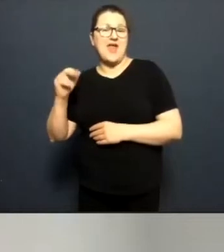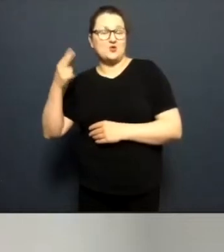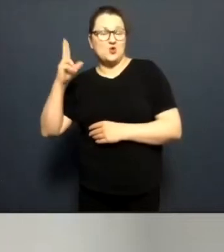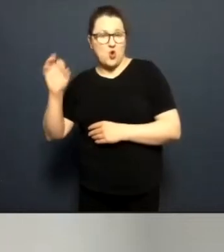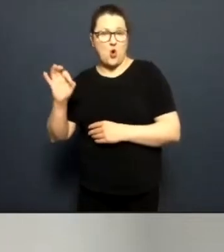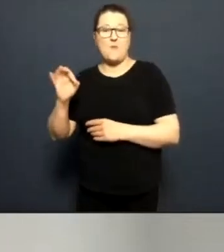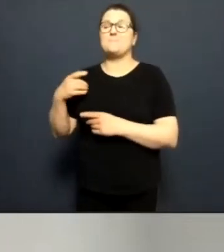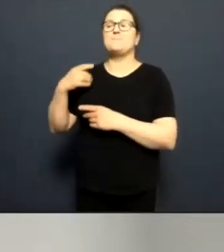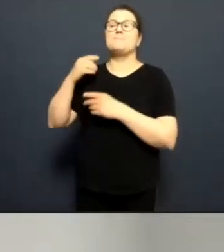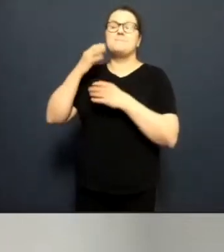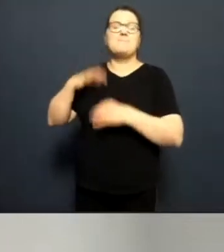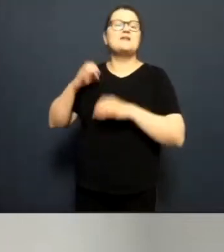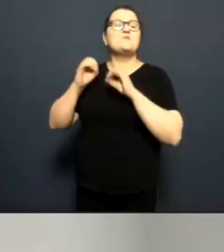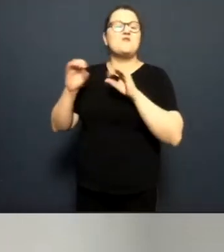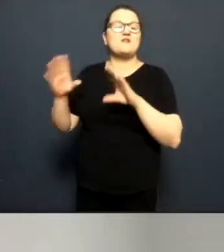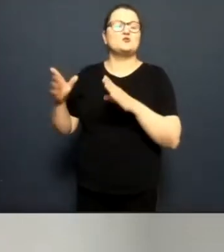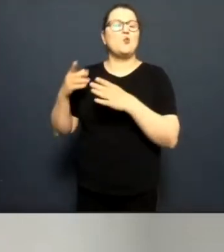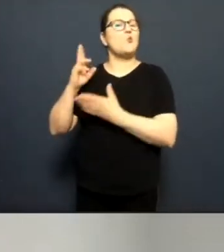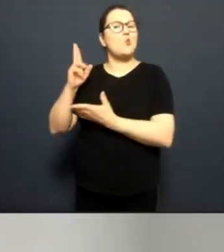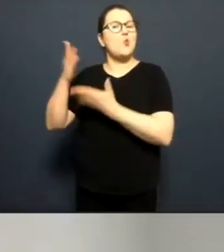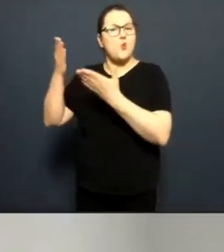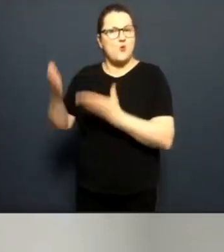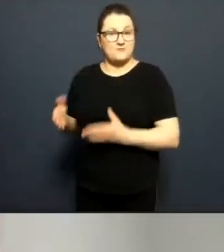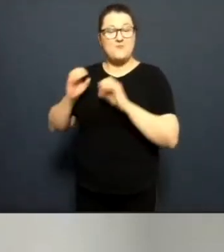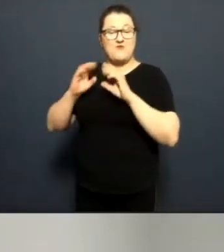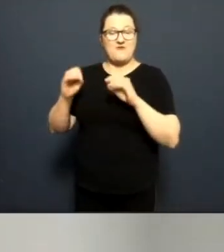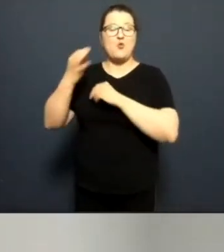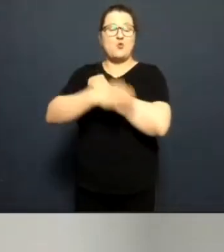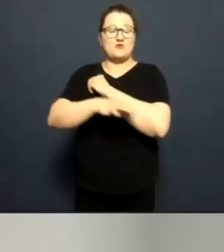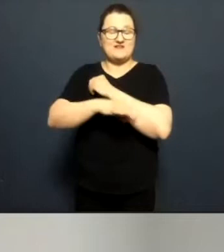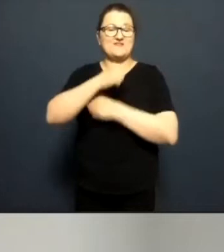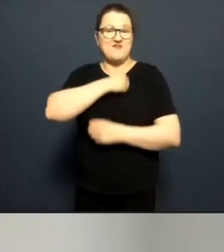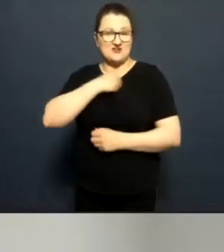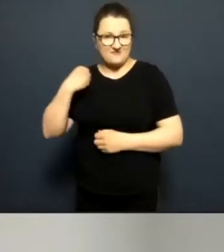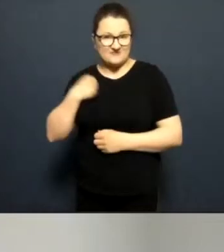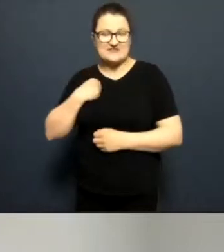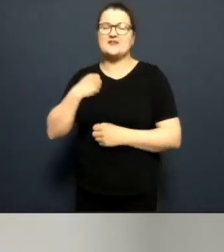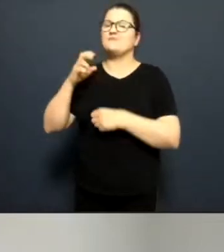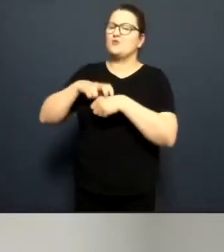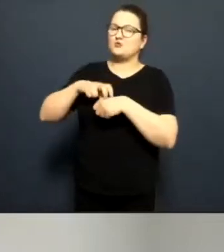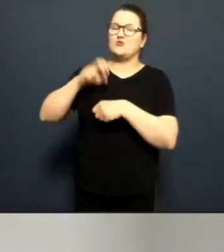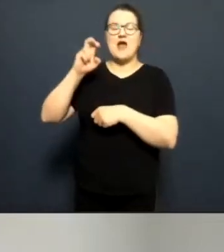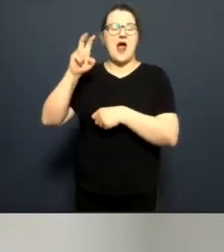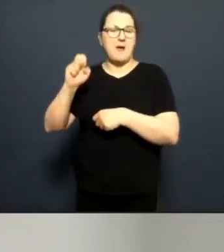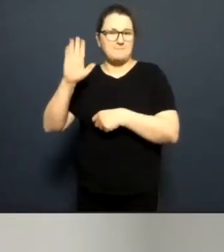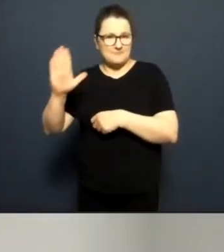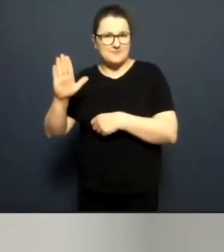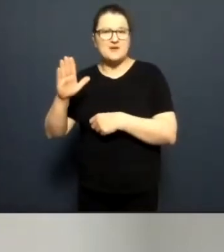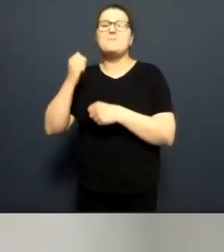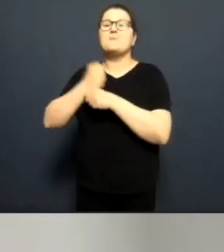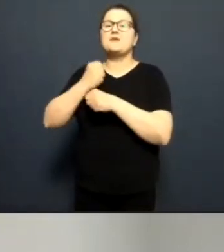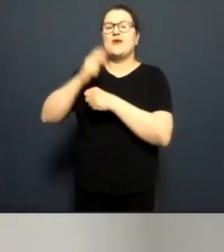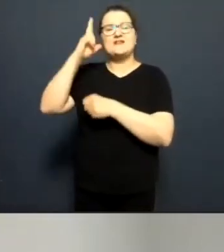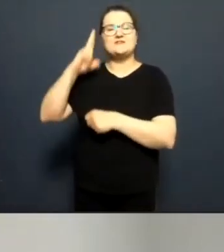Pani Profesor jest profesorką Uniwersytetu Warszawskiego, doktorką habilitowaną, pracuje w